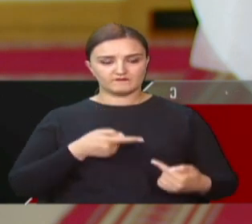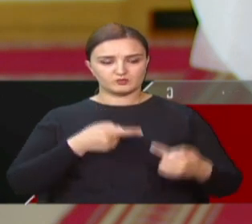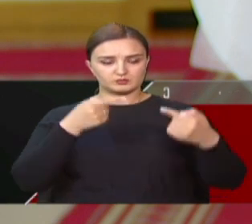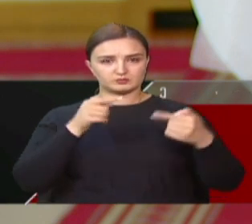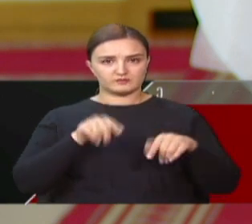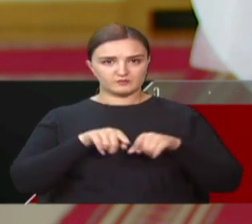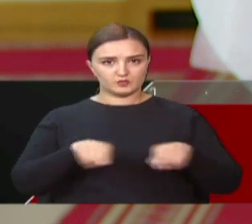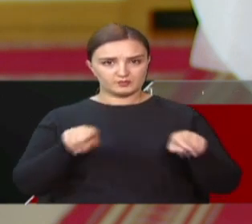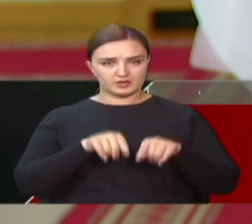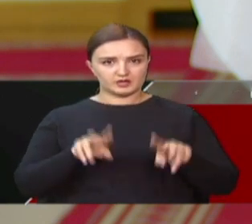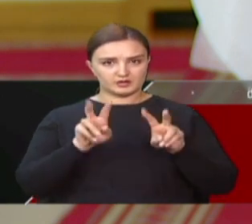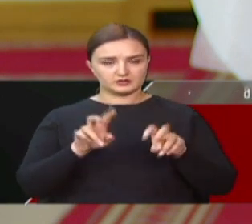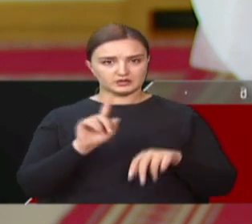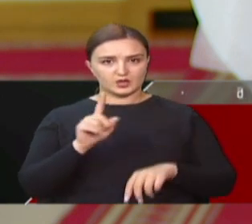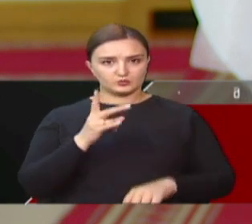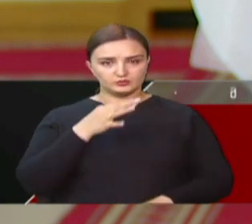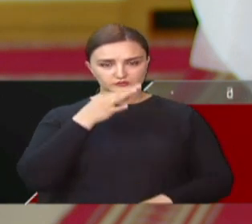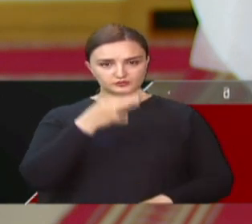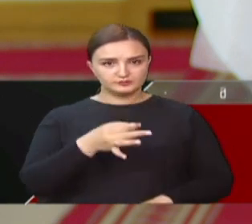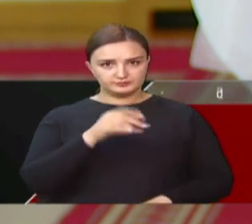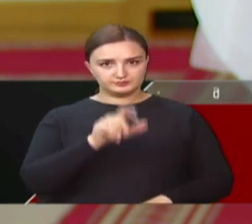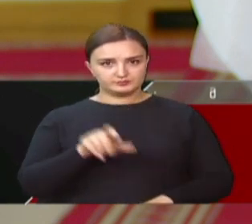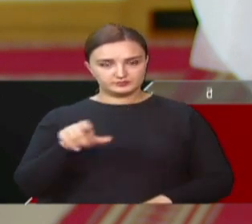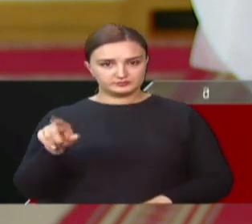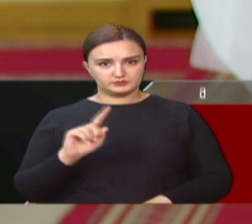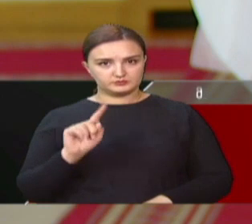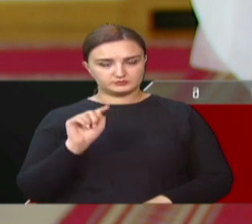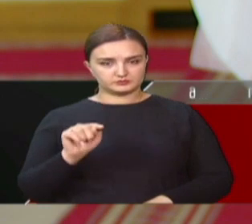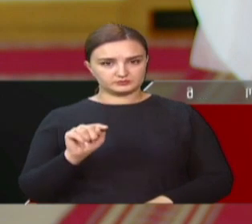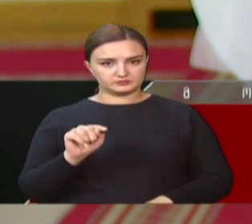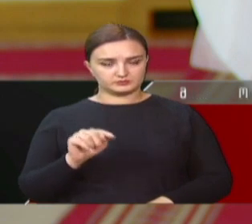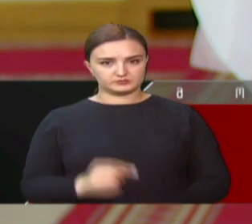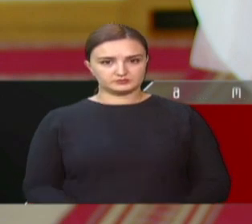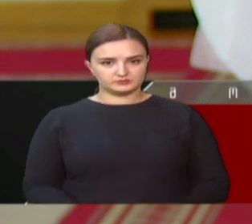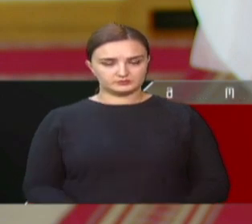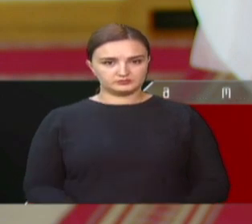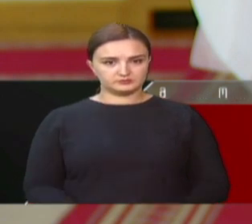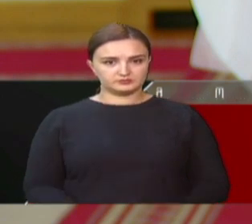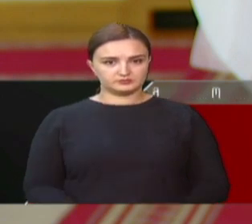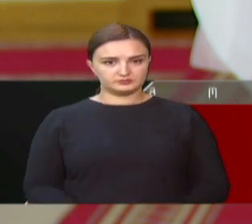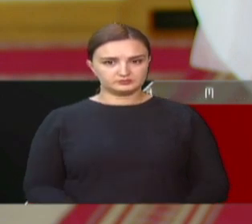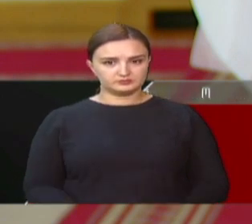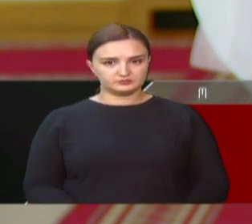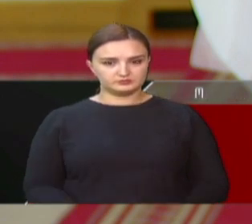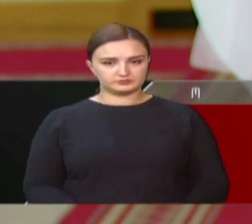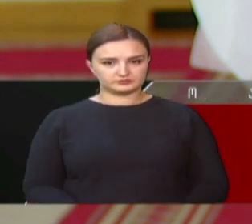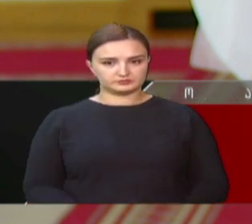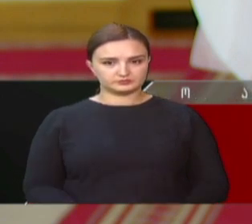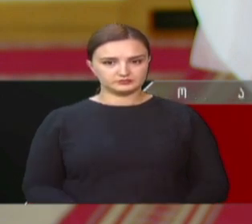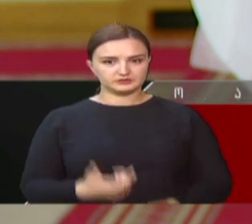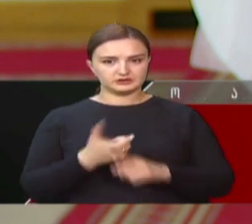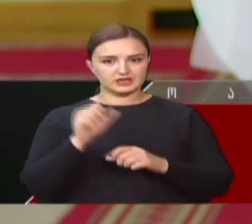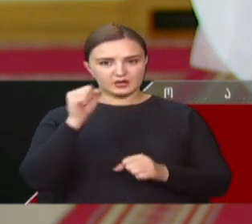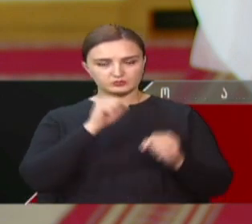ამ პროპაგანდას, რა უნდა უთხრათ ადამიანებს, რომ ის ელემენტარული აბსურდული, როგორც გითხარით,